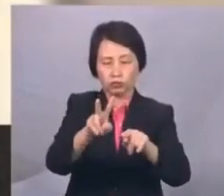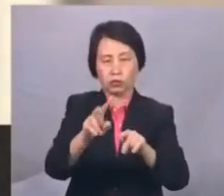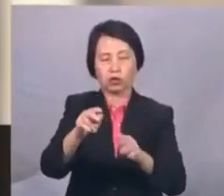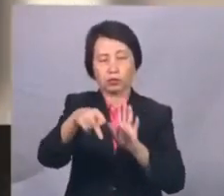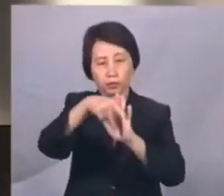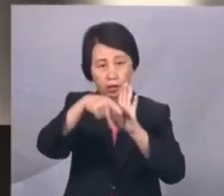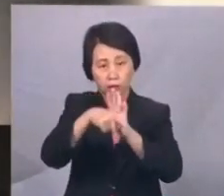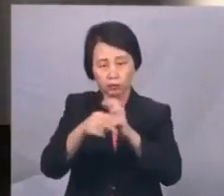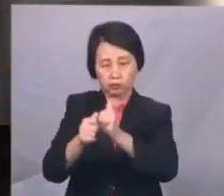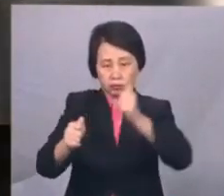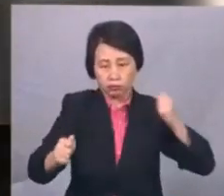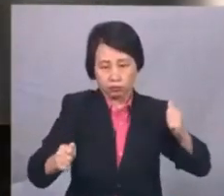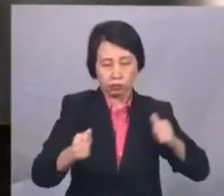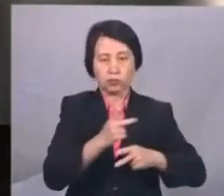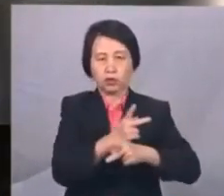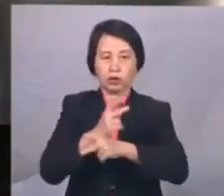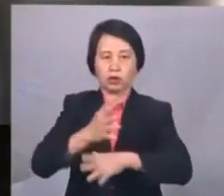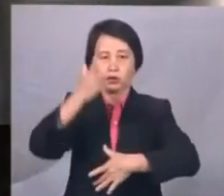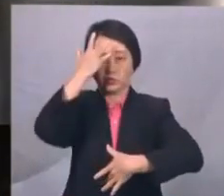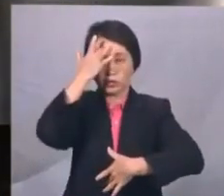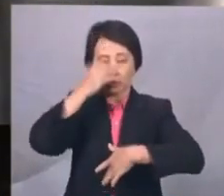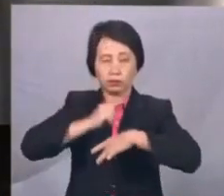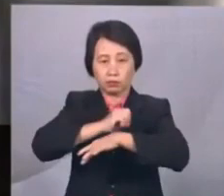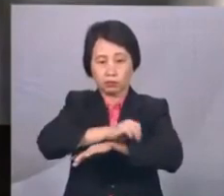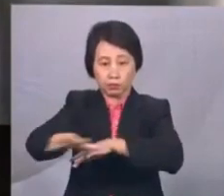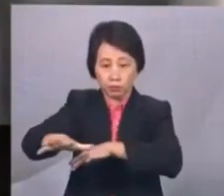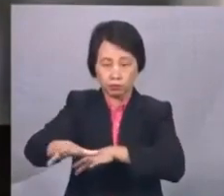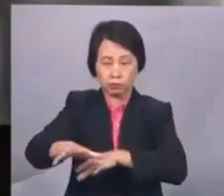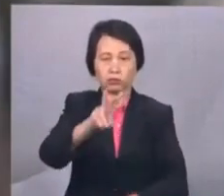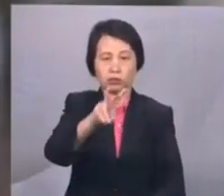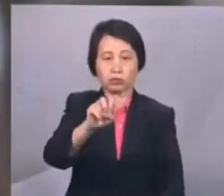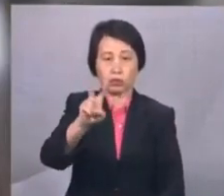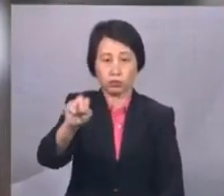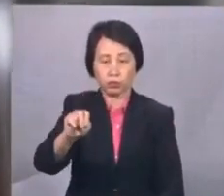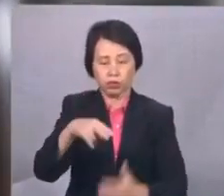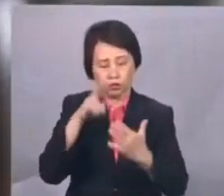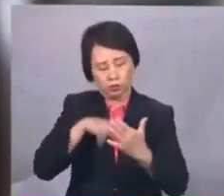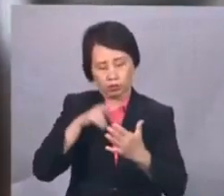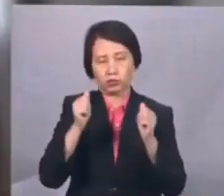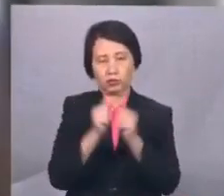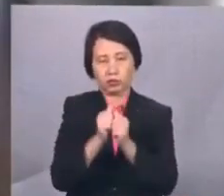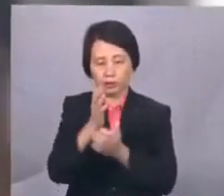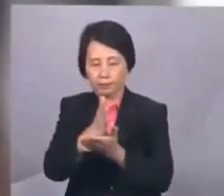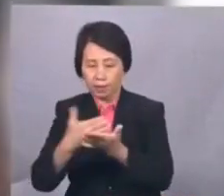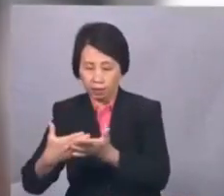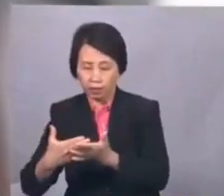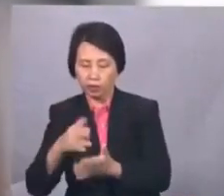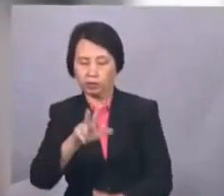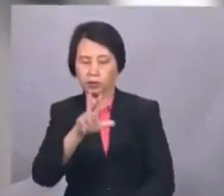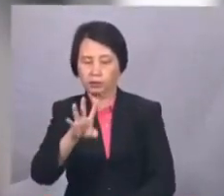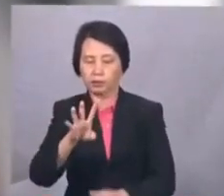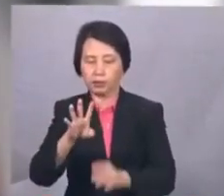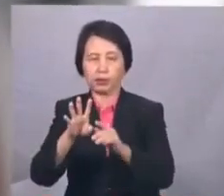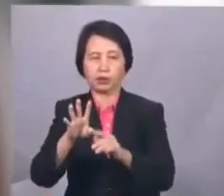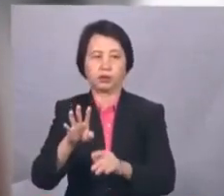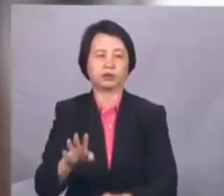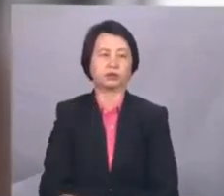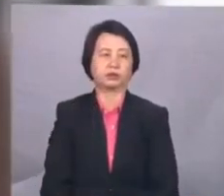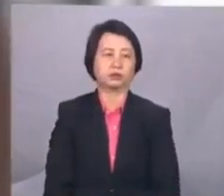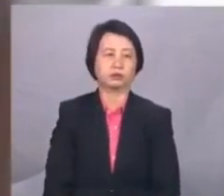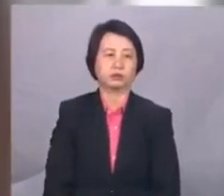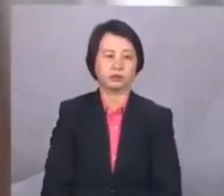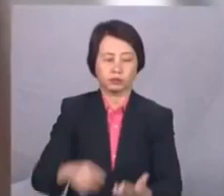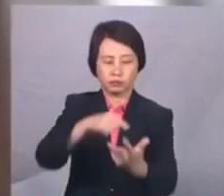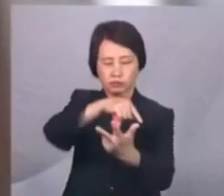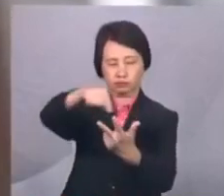peraturan-peraturan pencegahan dan pengawalan penyakit bencana g2020 yang dibaca bersama section 34 konon keseksaan